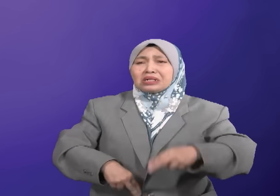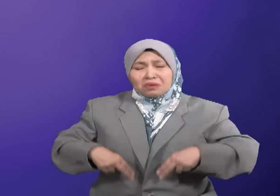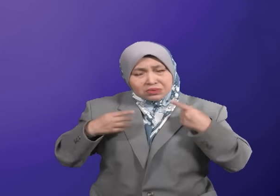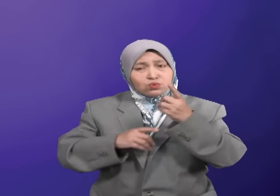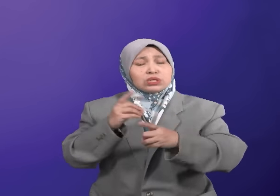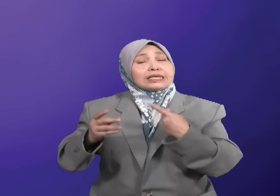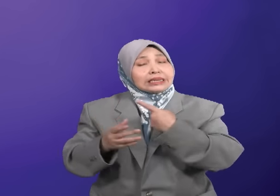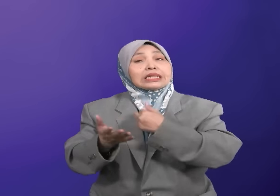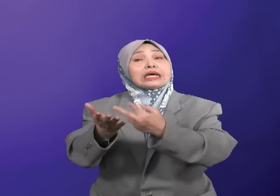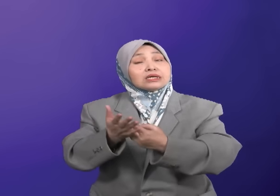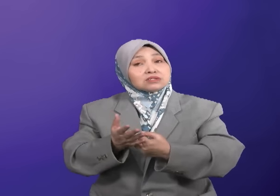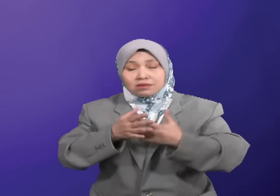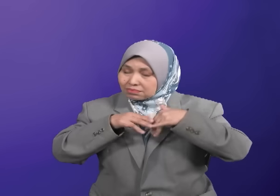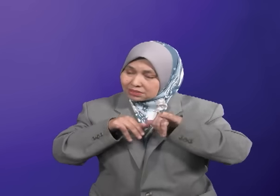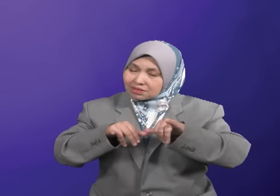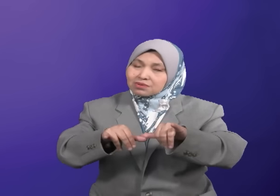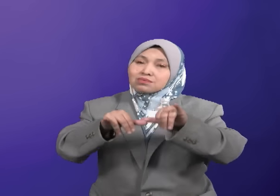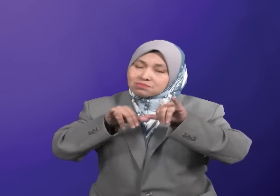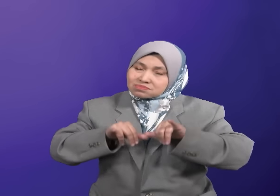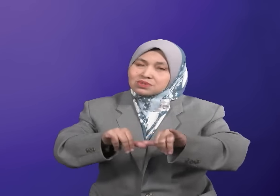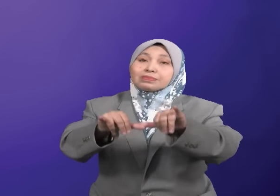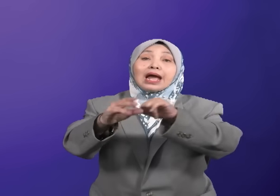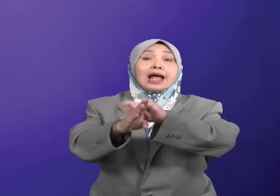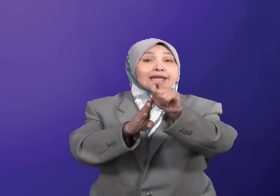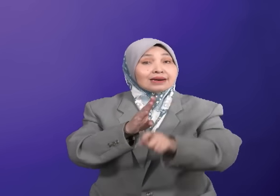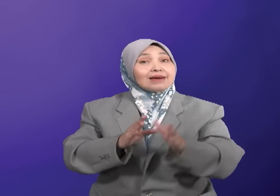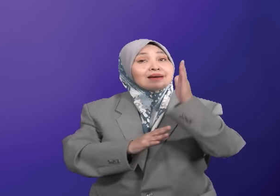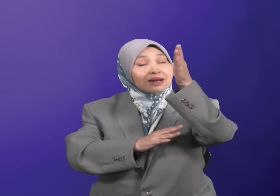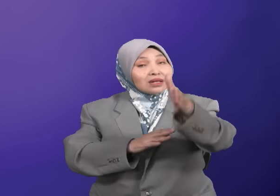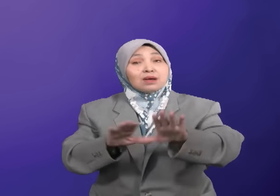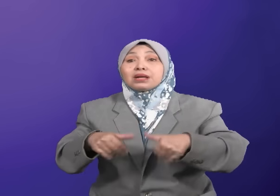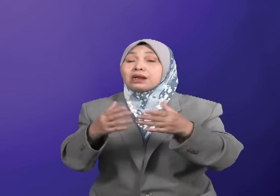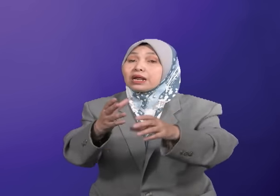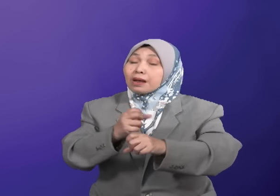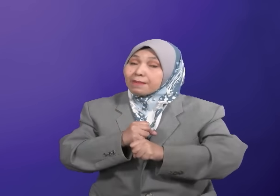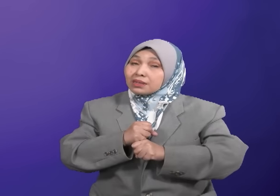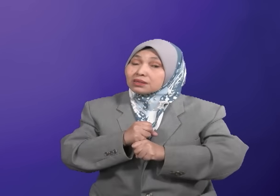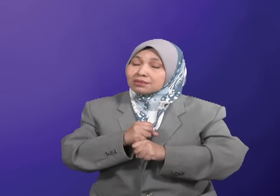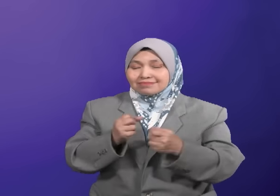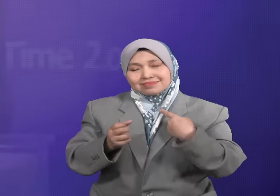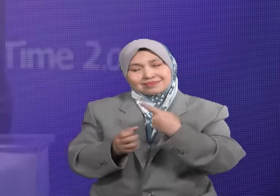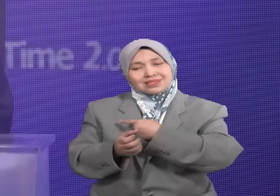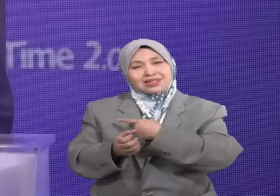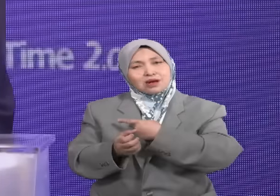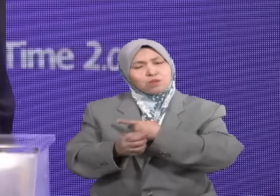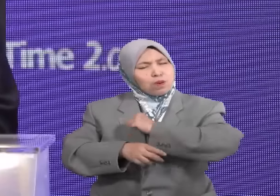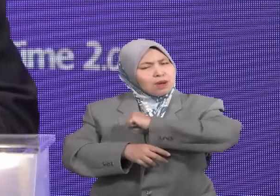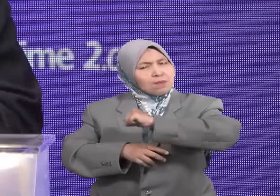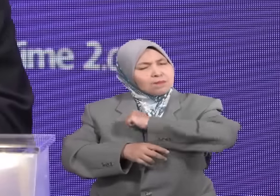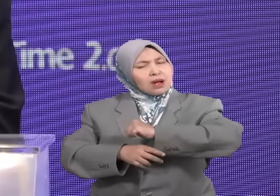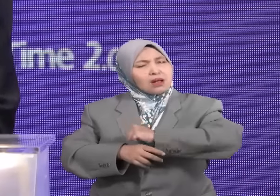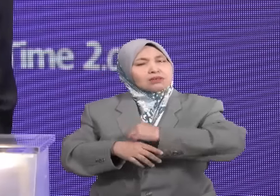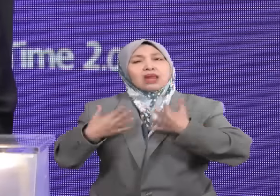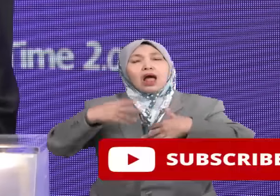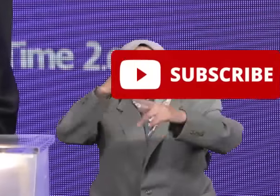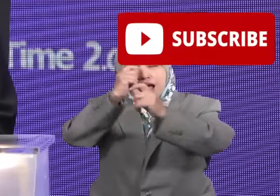yang forever, yang terus berterusan di akhirat nanti. Bagaimana nak mendapatkannya? Dengan kita memperjuangkan takwa